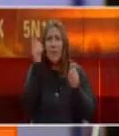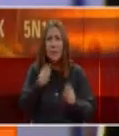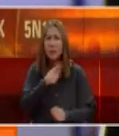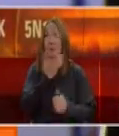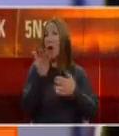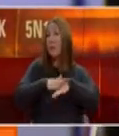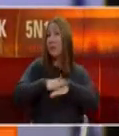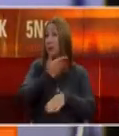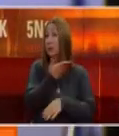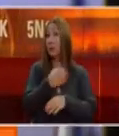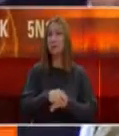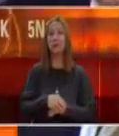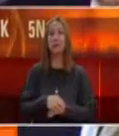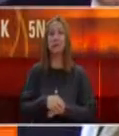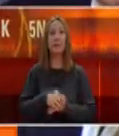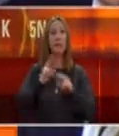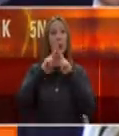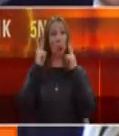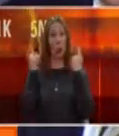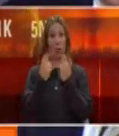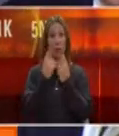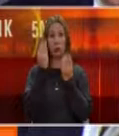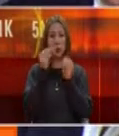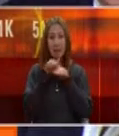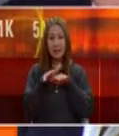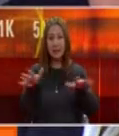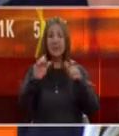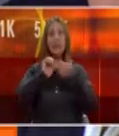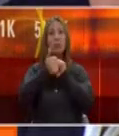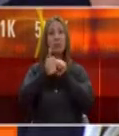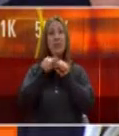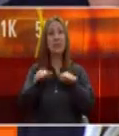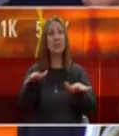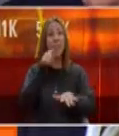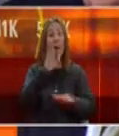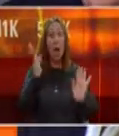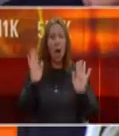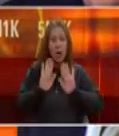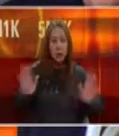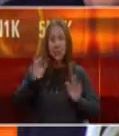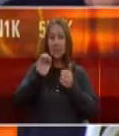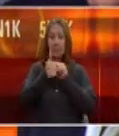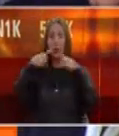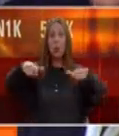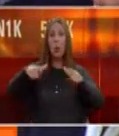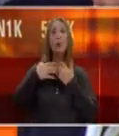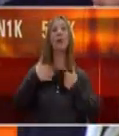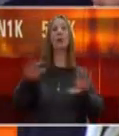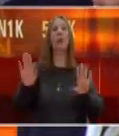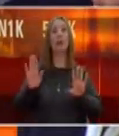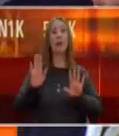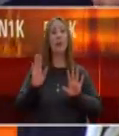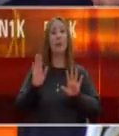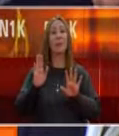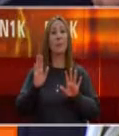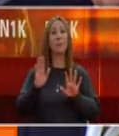Ne yaptınız acaba? Evet, dünyada çok yaygın bu spor sistemi. Ancak biz bunu sadece spor salonu olarak konumlandırmadık.